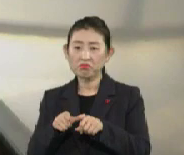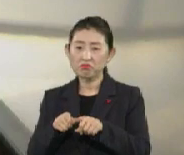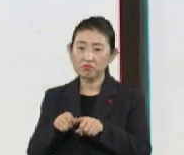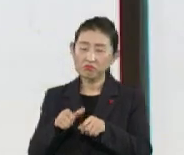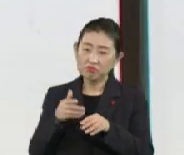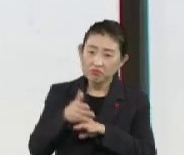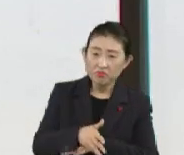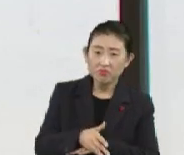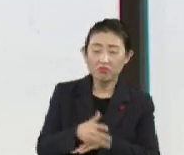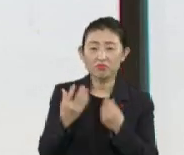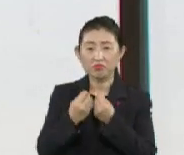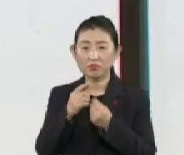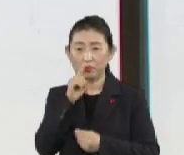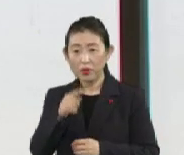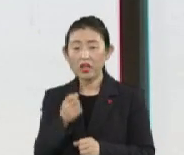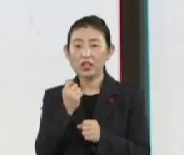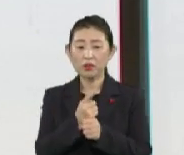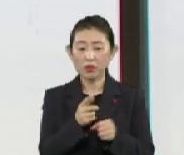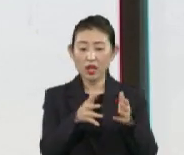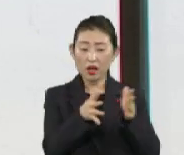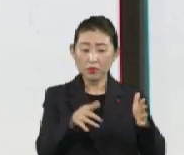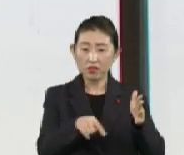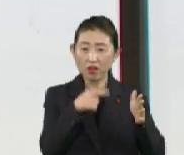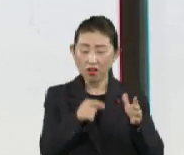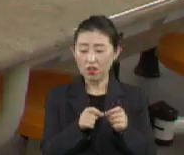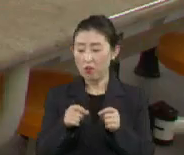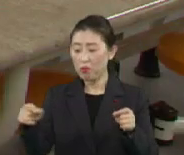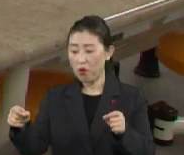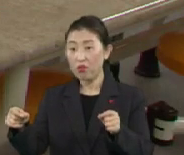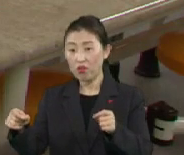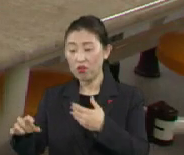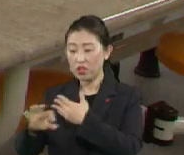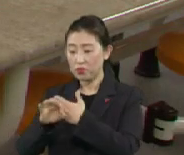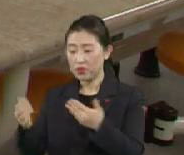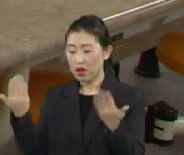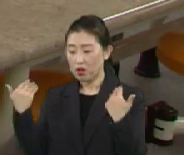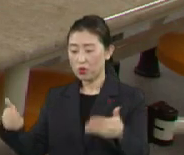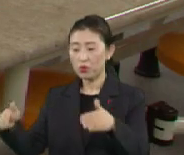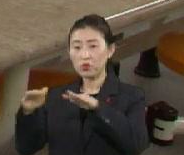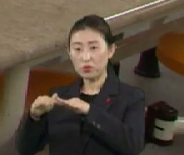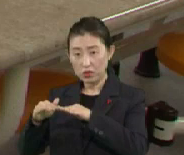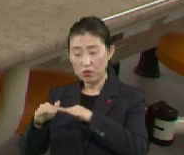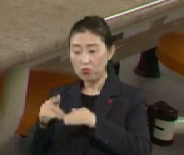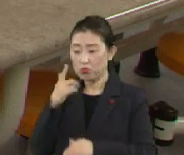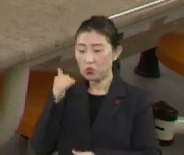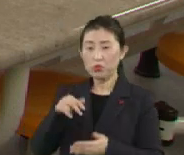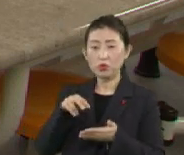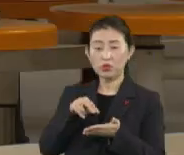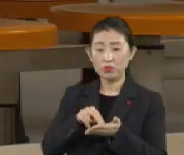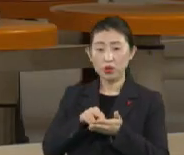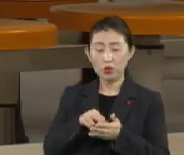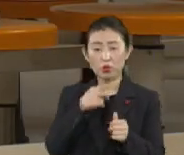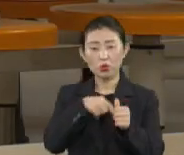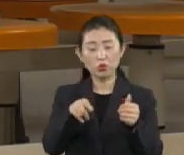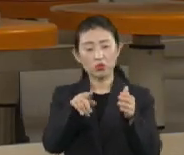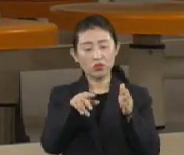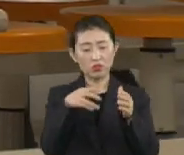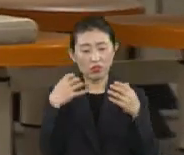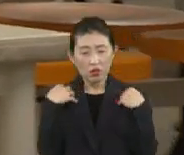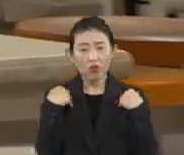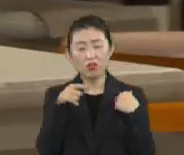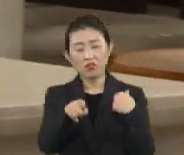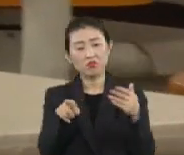목소리가 나옵니다. 이미 아파트 단지에서 멀리 떨어진 임시학교 사용으로 학부모들이 교육청의 신뢰를